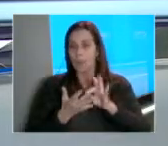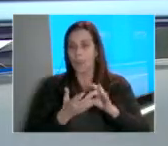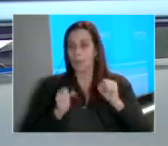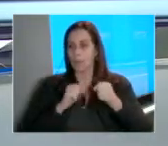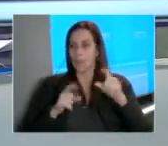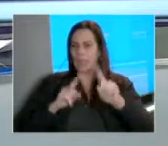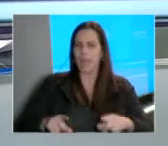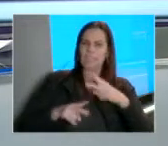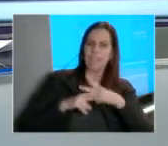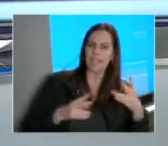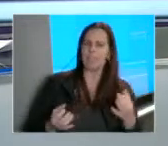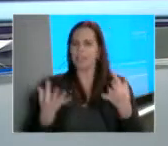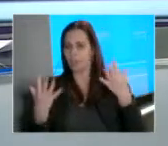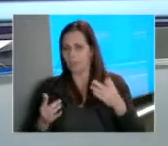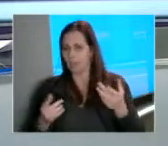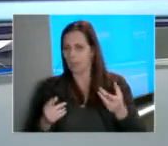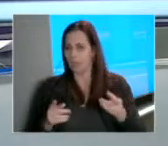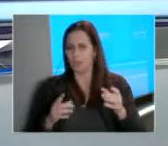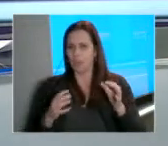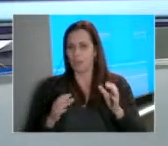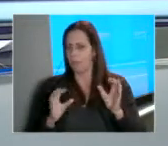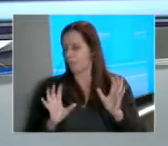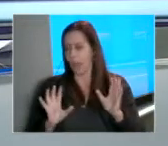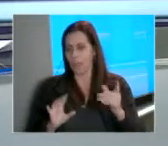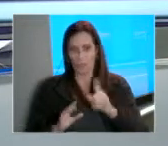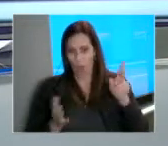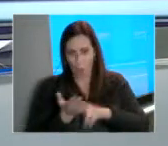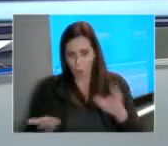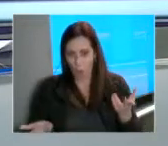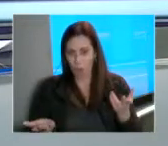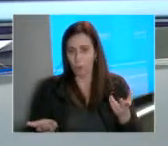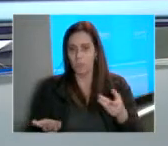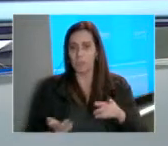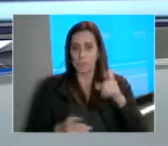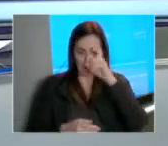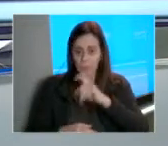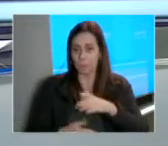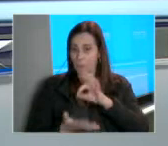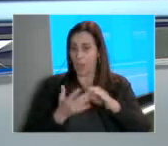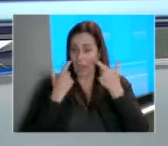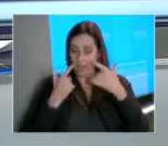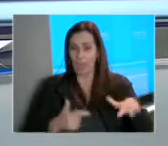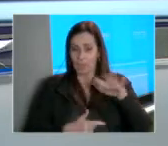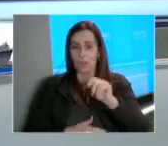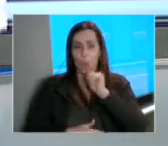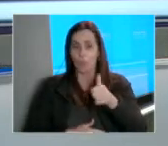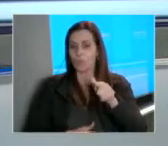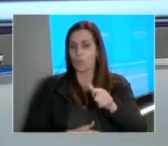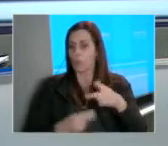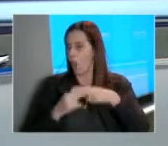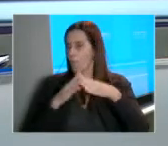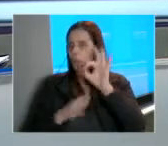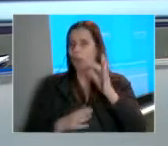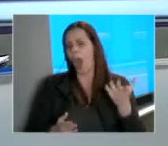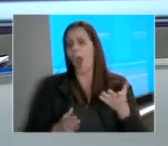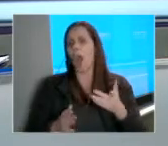האנרגיה, שהגז הוא נקי וטבעי, כמעט כמו ביצים אורגניות, אוקיי, זה לא נכון, זה לא, אנחנו יודעים את זה. זה מזהם, ומשרד להגנת... הם לא רוצים שזה יהיה